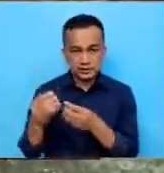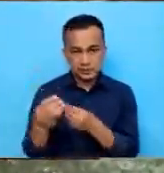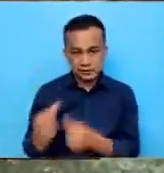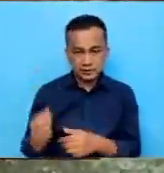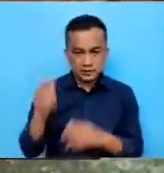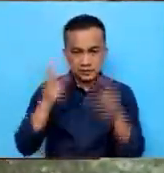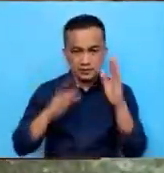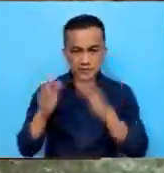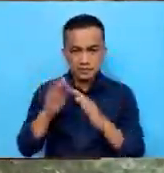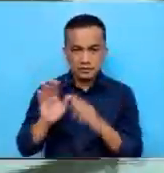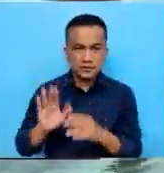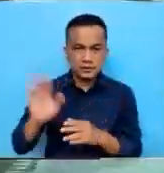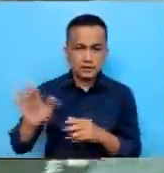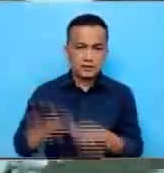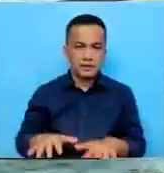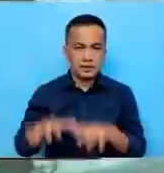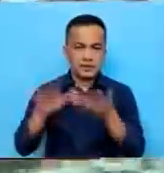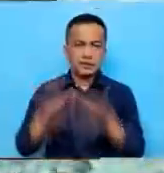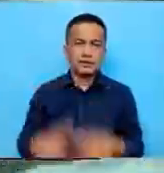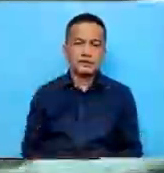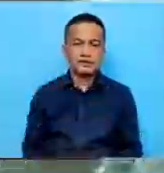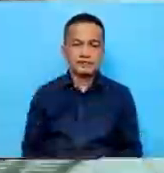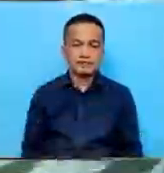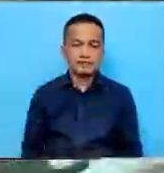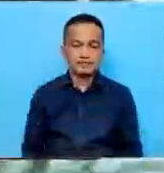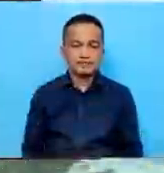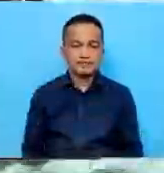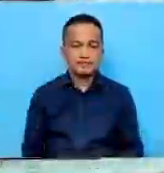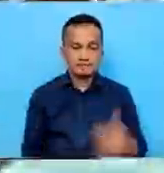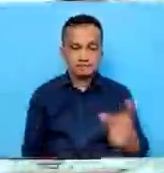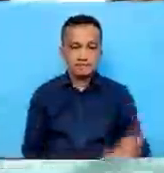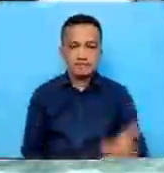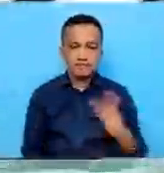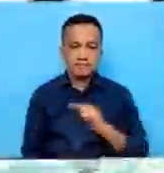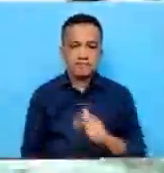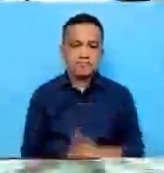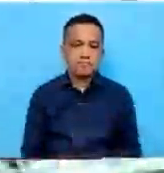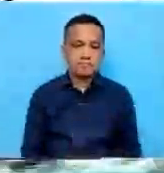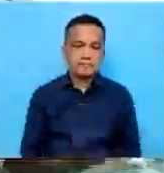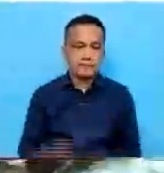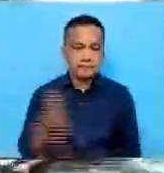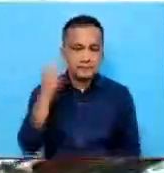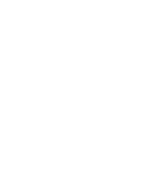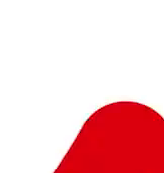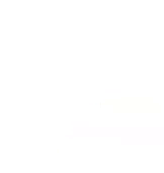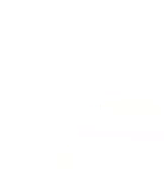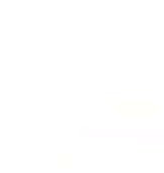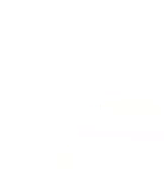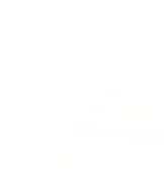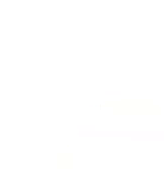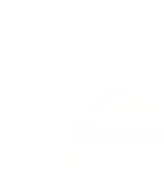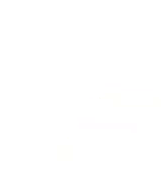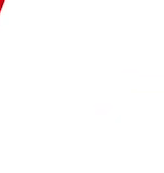problema nila sa baha. Nagbabalita mula sa frontline, Jenny Dongon, News 5.